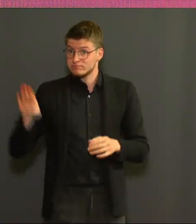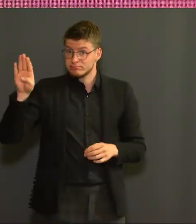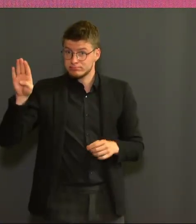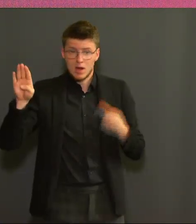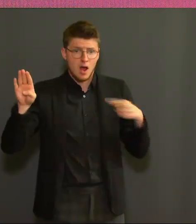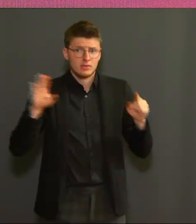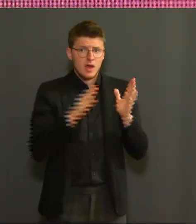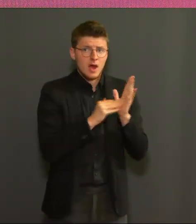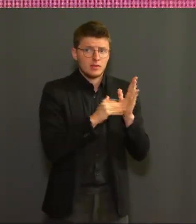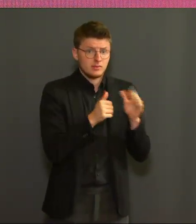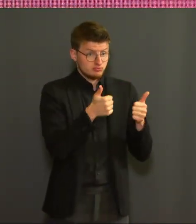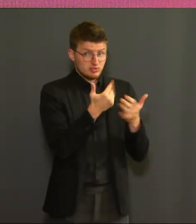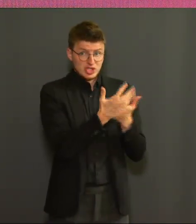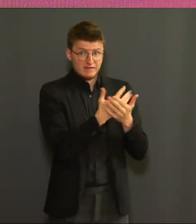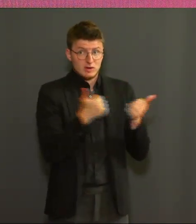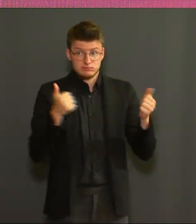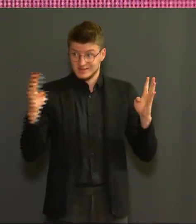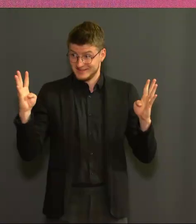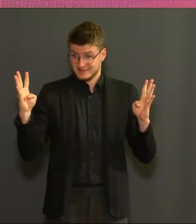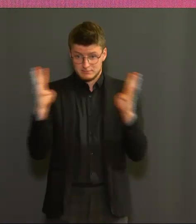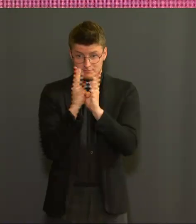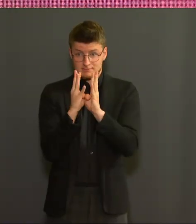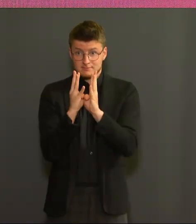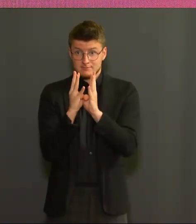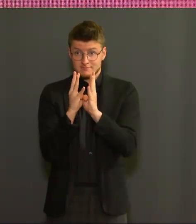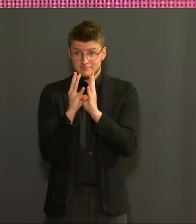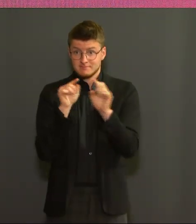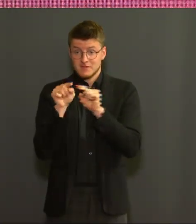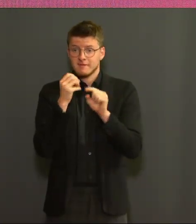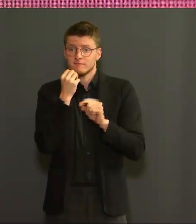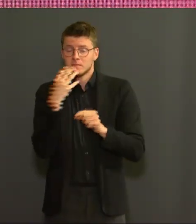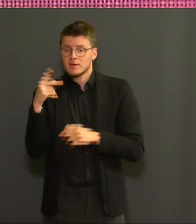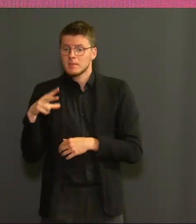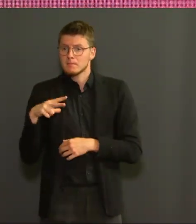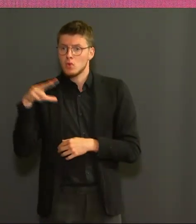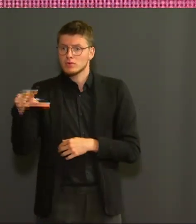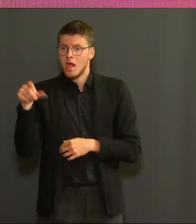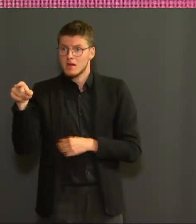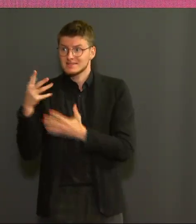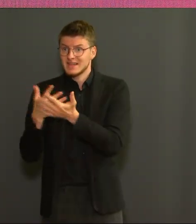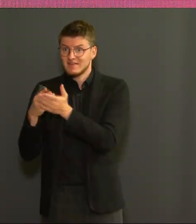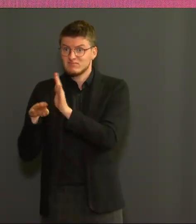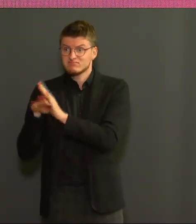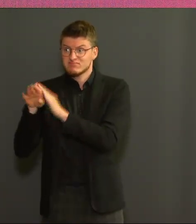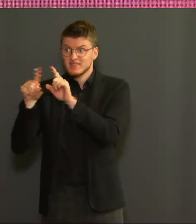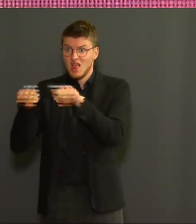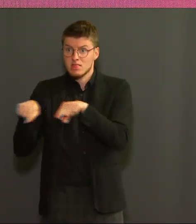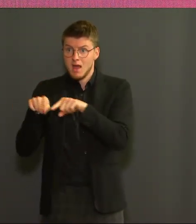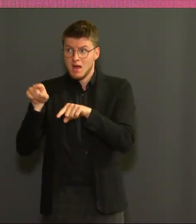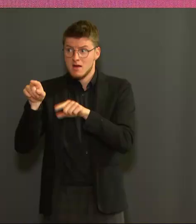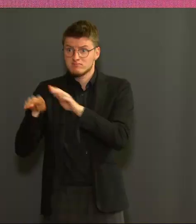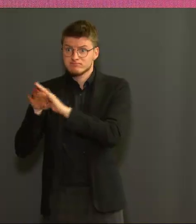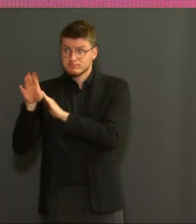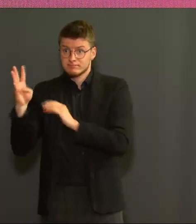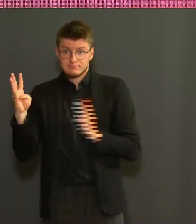van de Delta-variant. Denk maar aan Portugal. De wedstrijden gaan soms door in gastlanden waar men momenteel ook